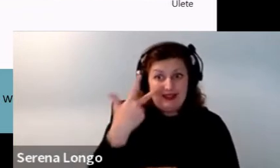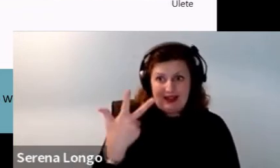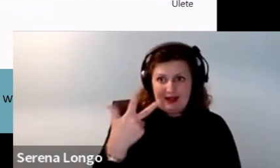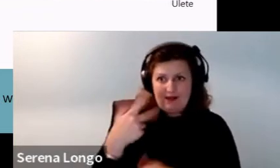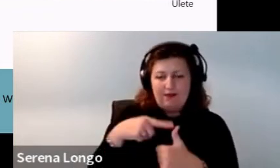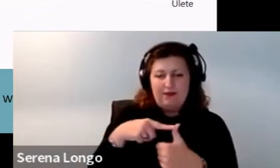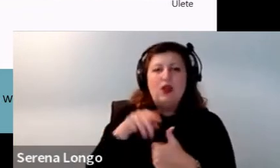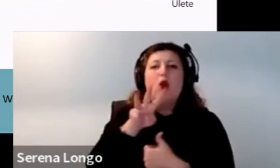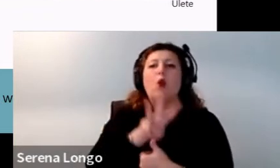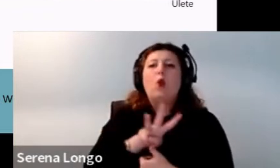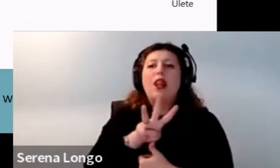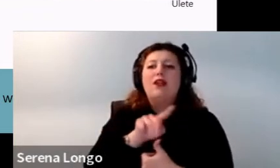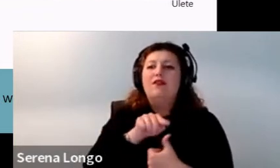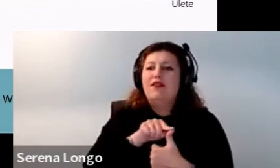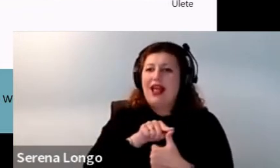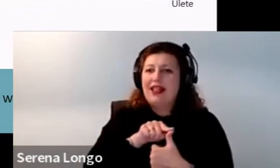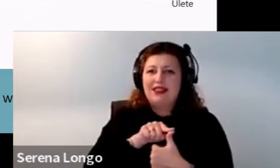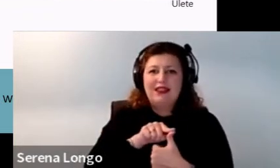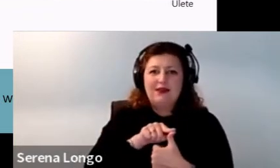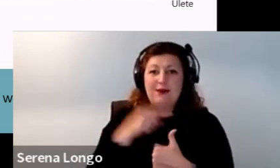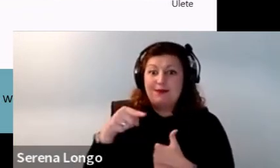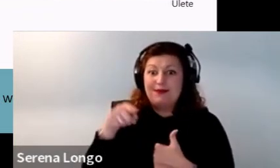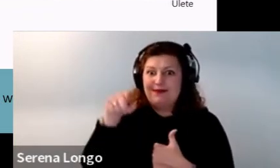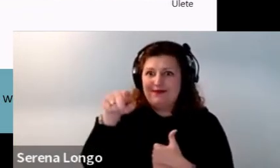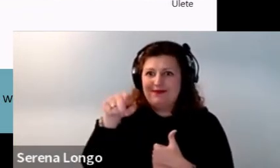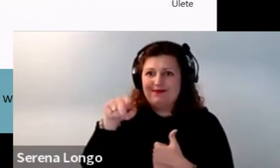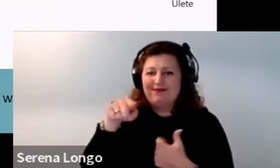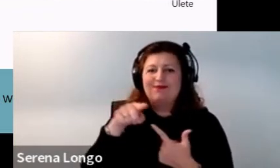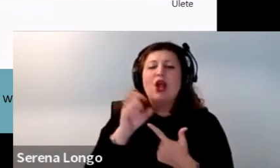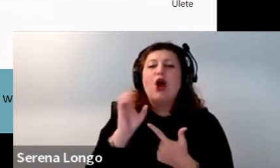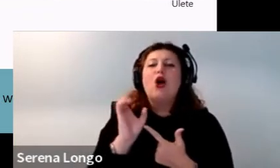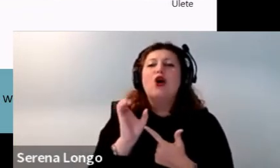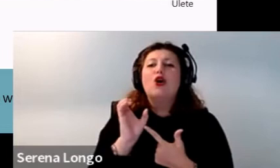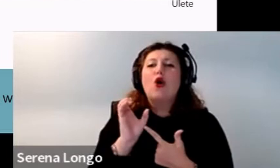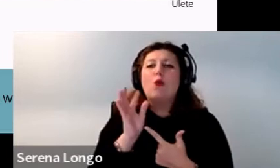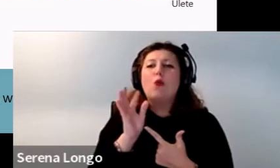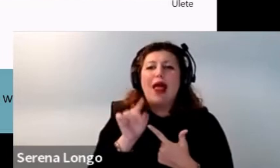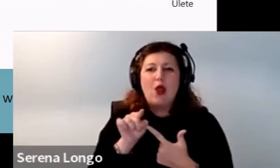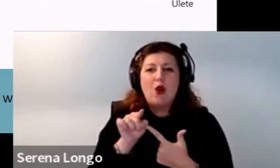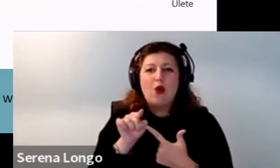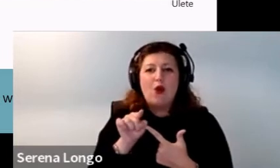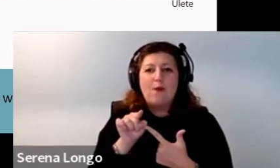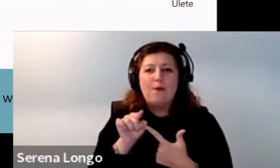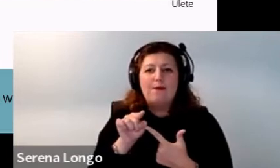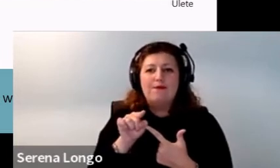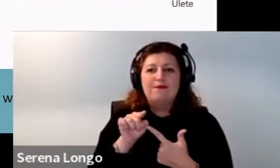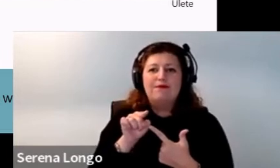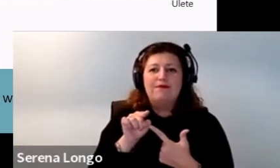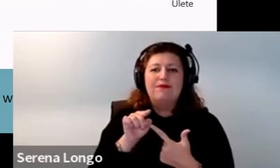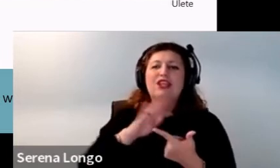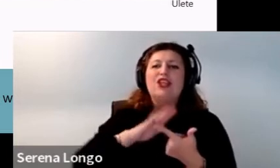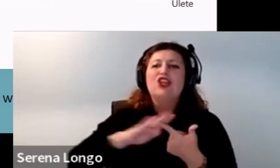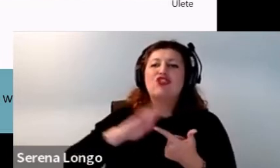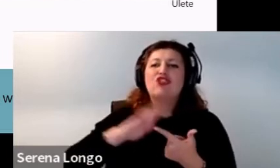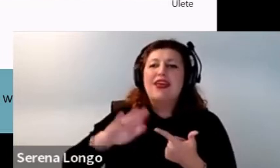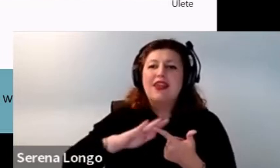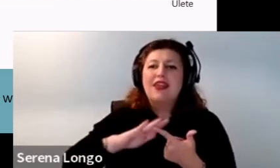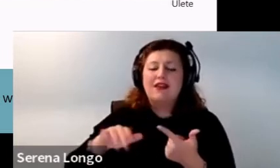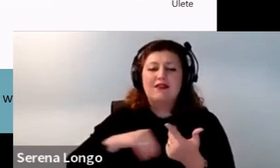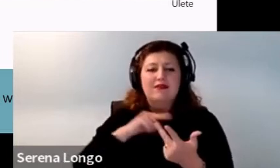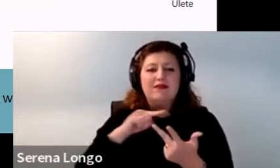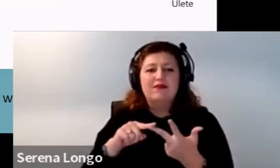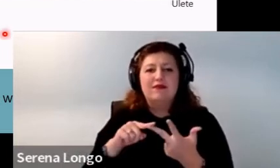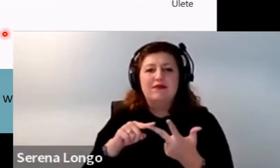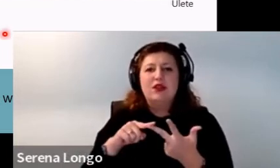Educazione, Wilfred, questo personaggio qui, Cocu Belua per l'igiene, e l'ingegner Casillica e